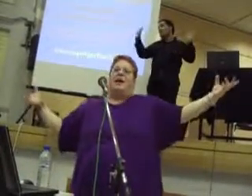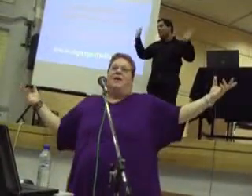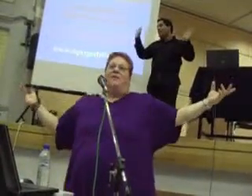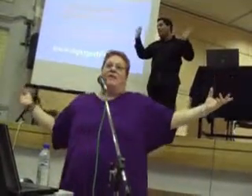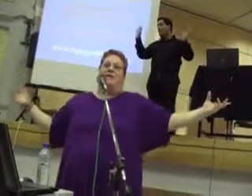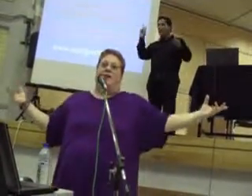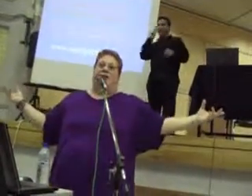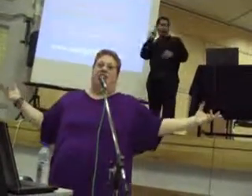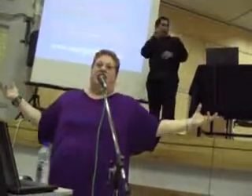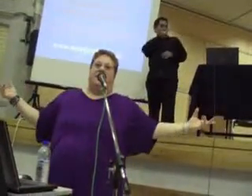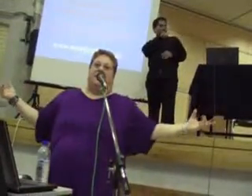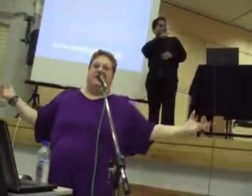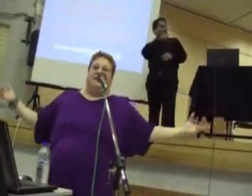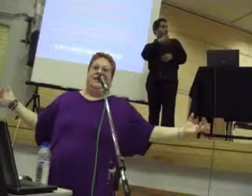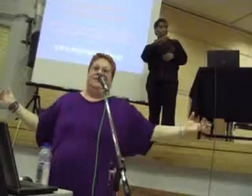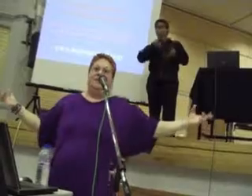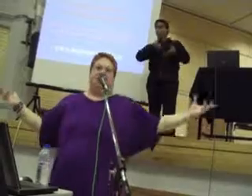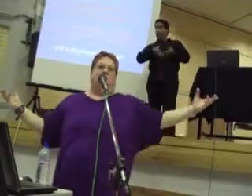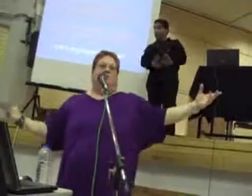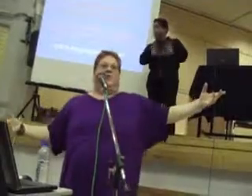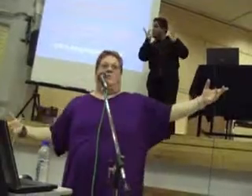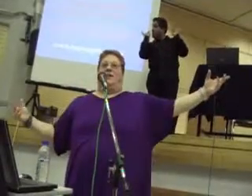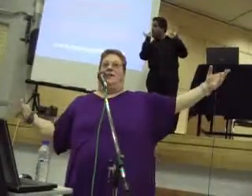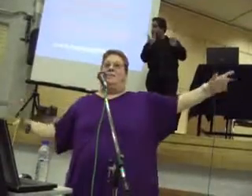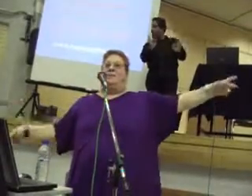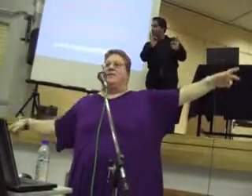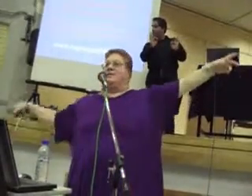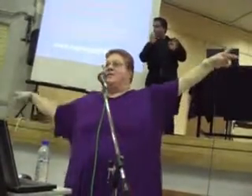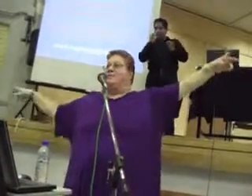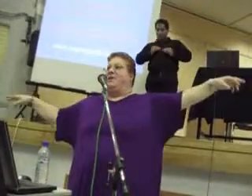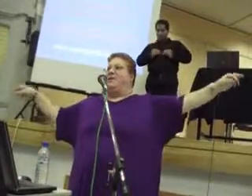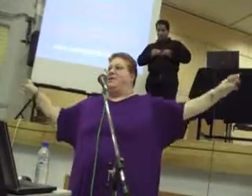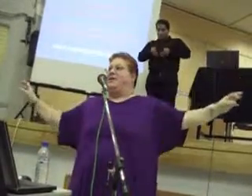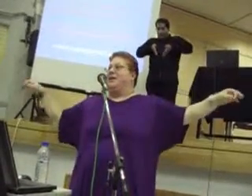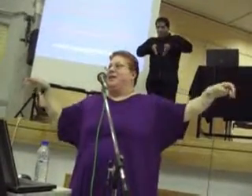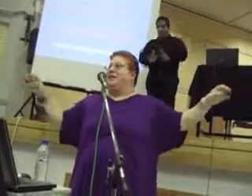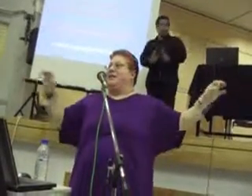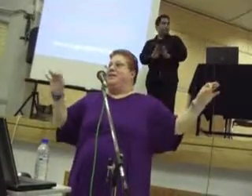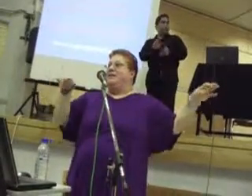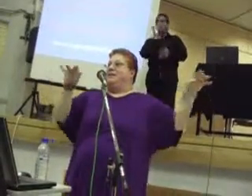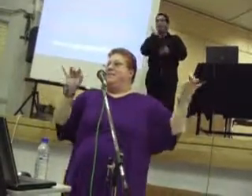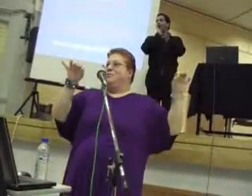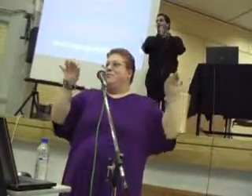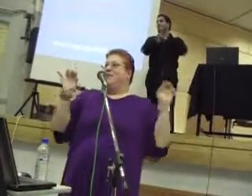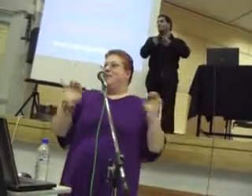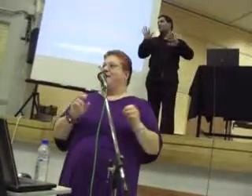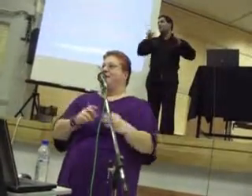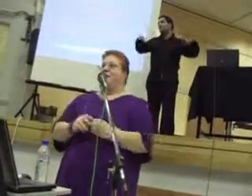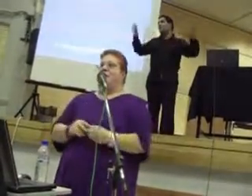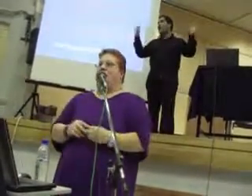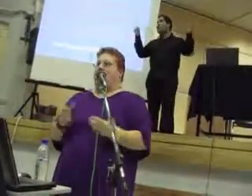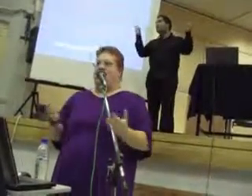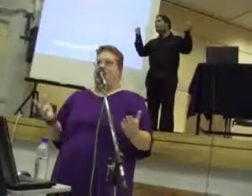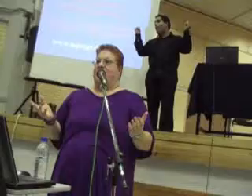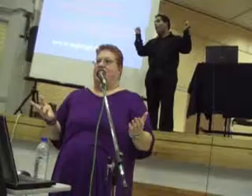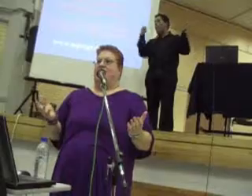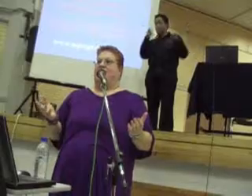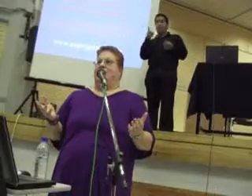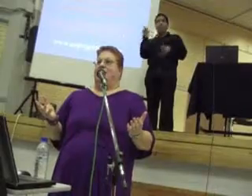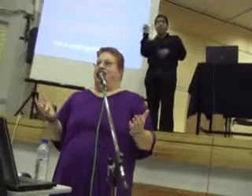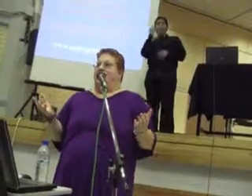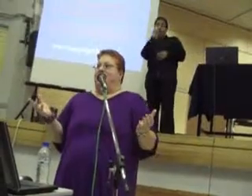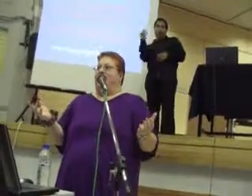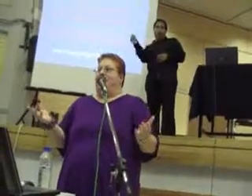και λες, αυτή έτσι γεννήθηκε. Από τη στιγμή που βγήκε από τη δουλειά της μαμάς της, πήγαινε στα δάχτυλα των ποδιών.